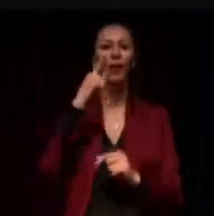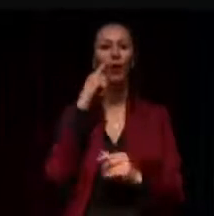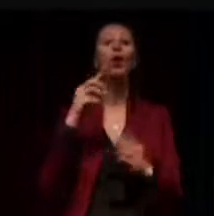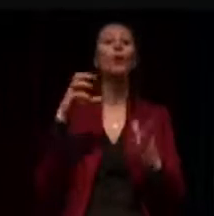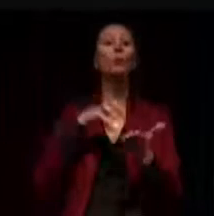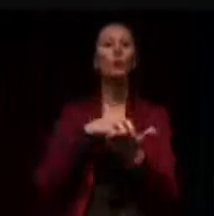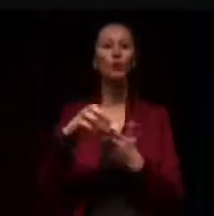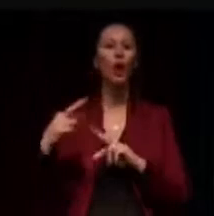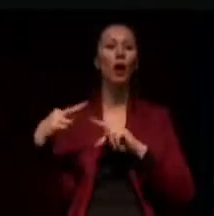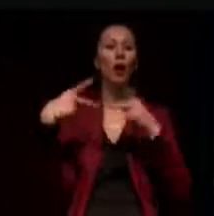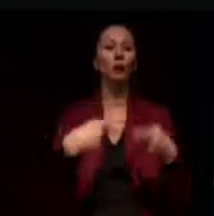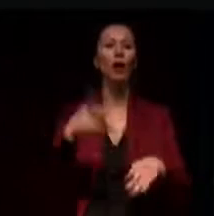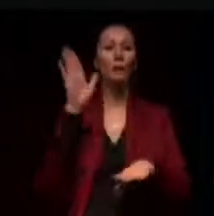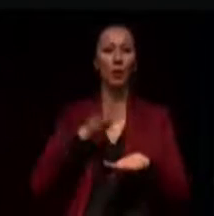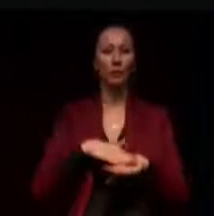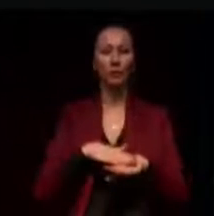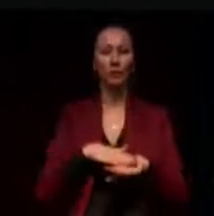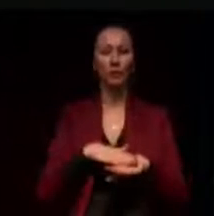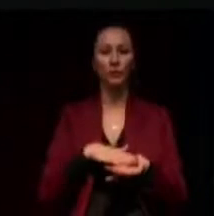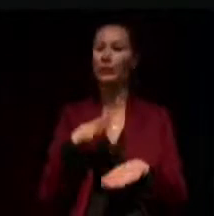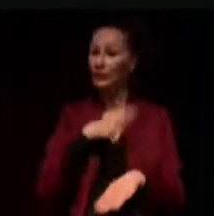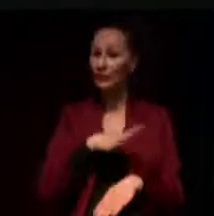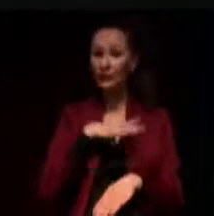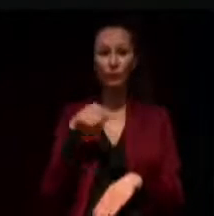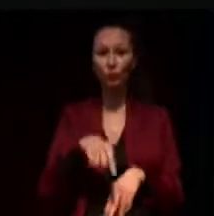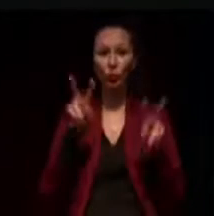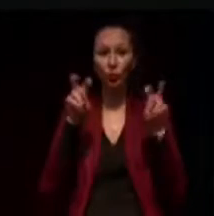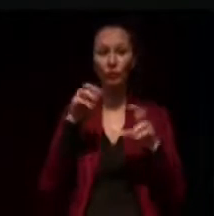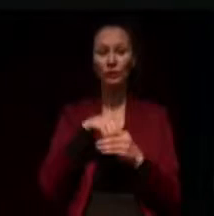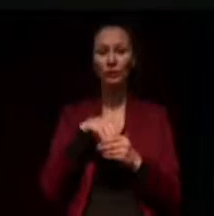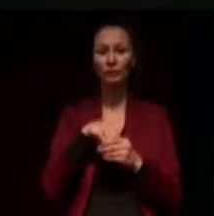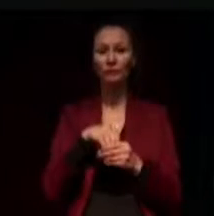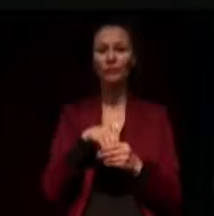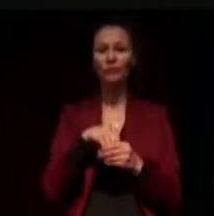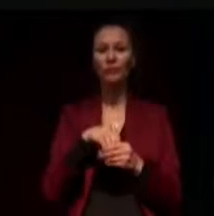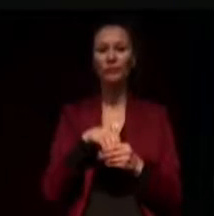bütçe aktarması yapmıştır. Milyon. İsterseniz bu konu milyon. Hakkında da